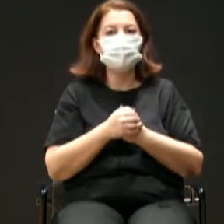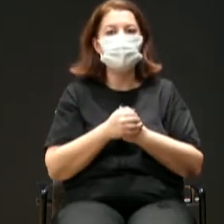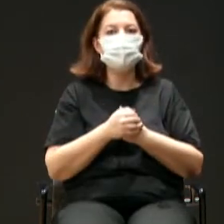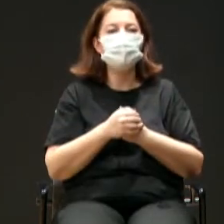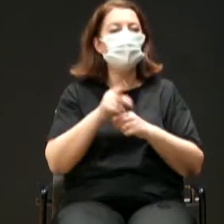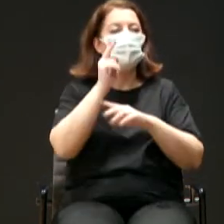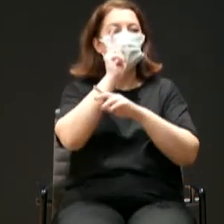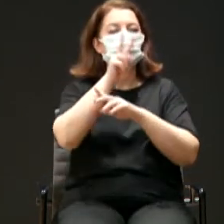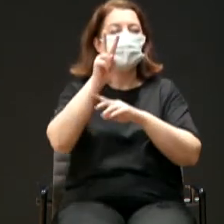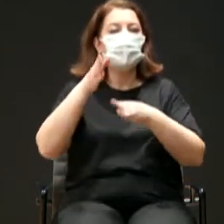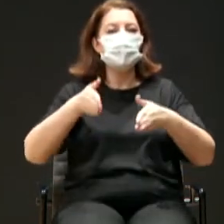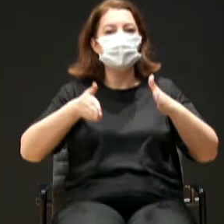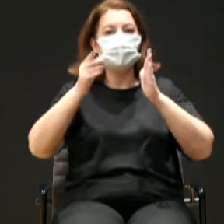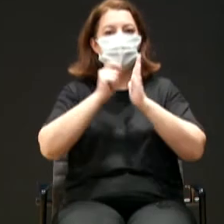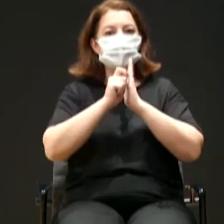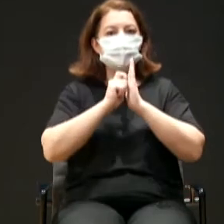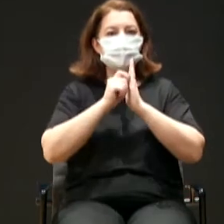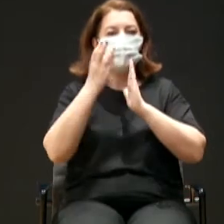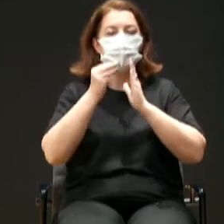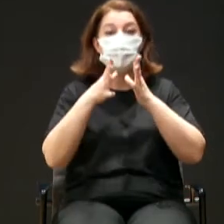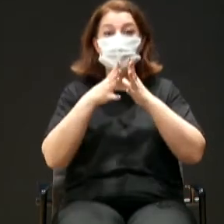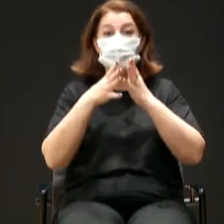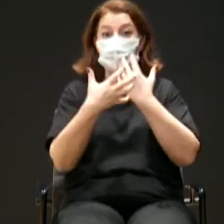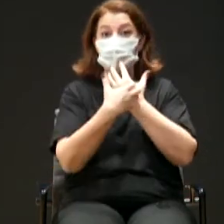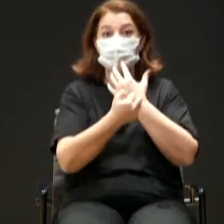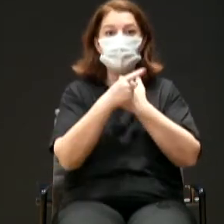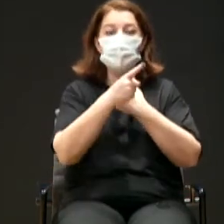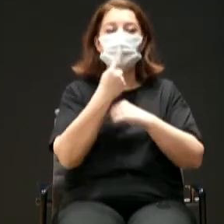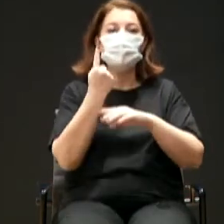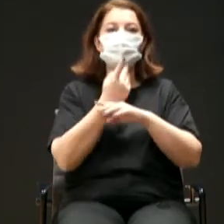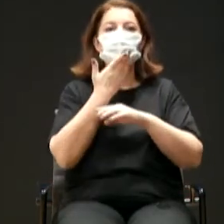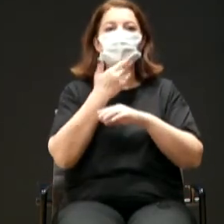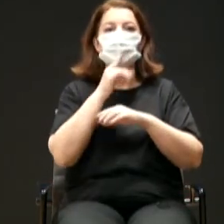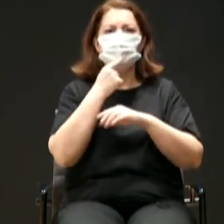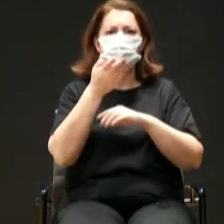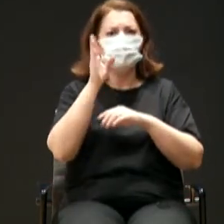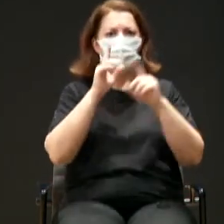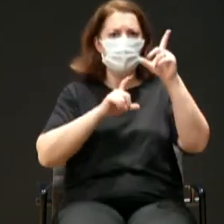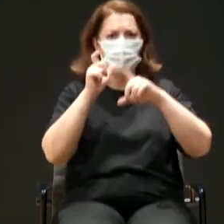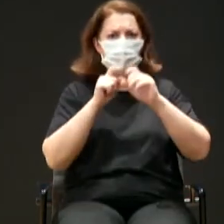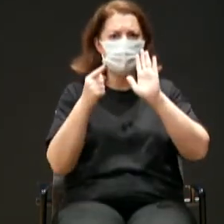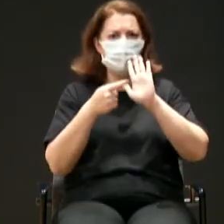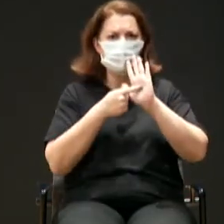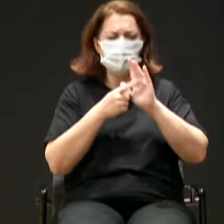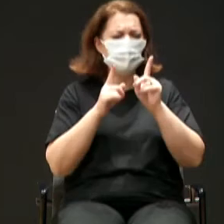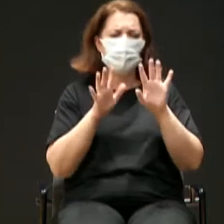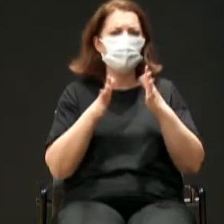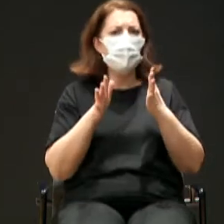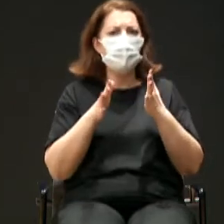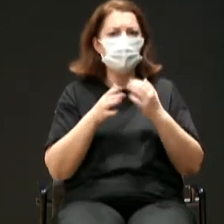müzeler dairesine yazı yazıyor. Kayıtlarımızda böyle bir şey yoktur diyor. Ondan sonra fotoğrafları gösteriyor. İlginç bir şey.